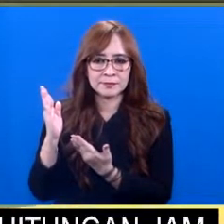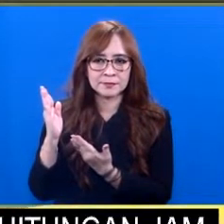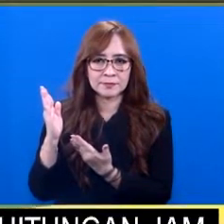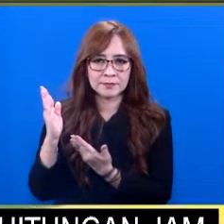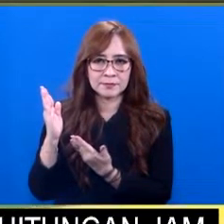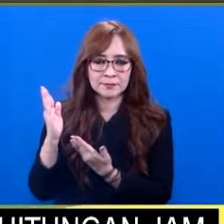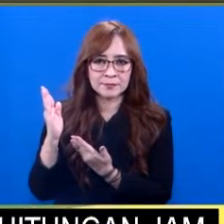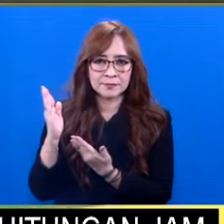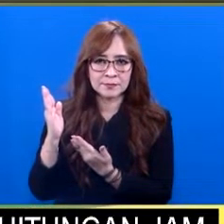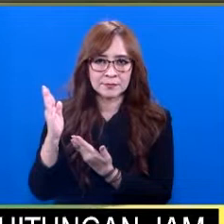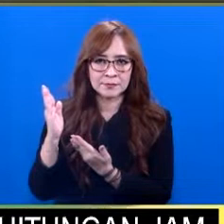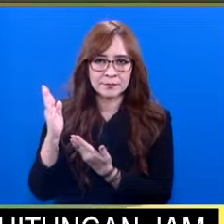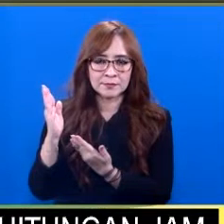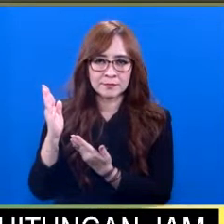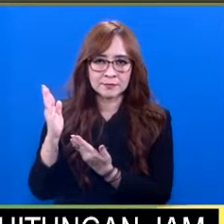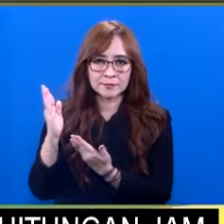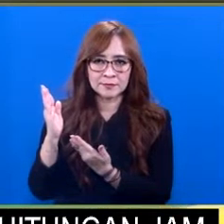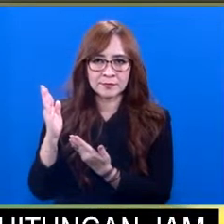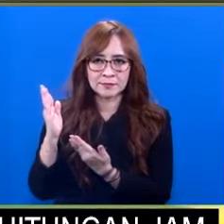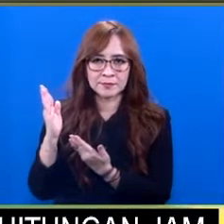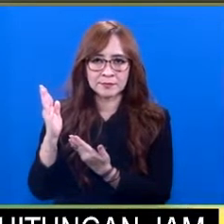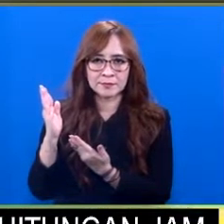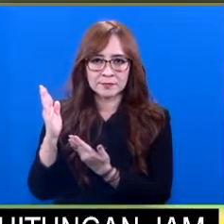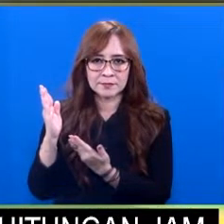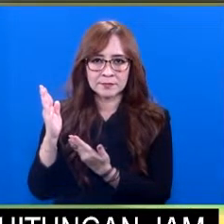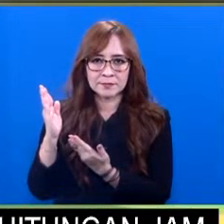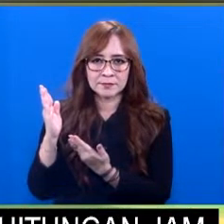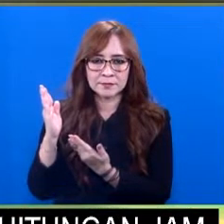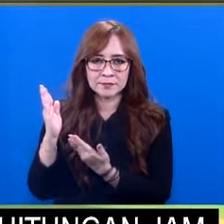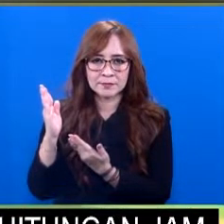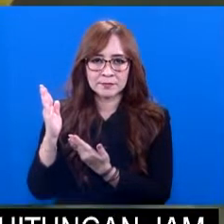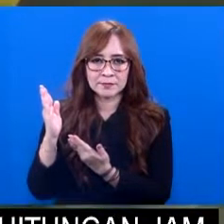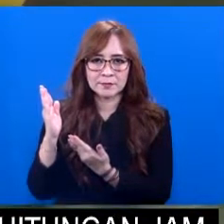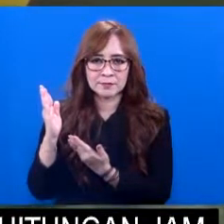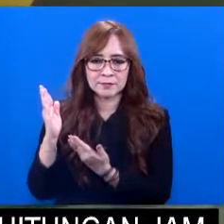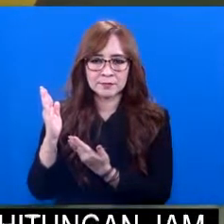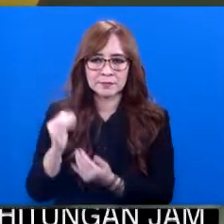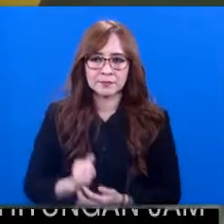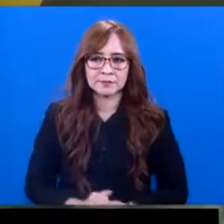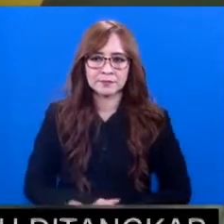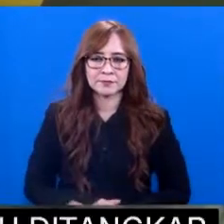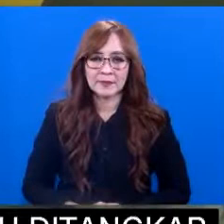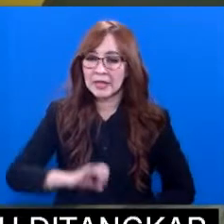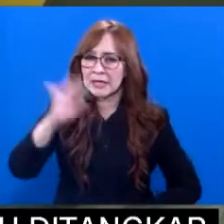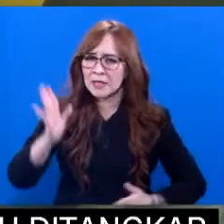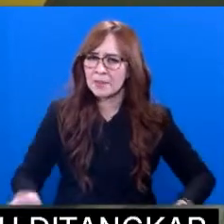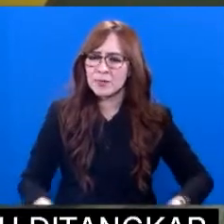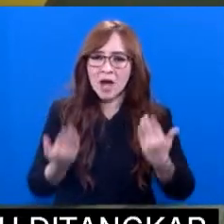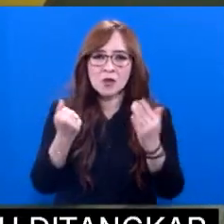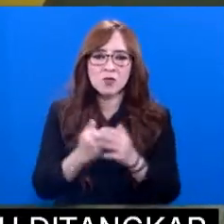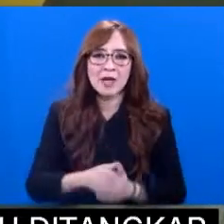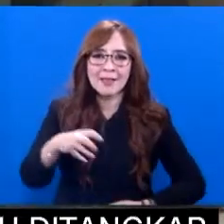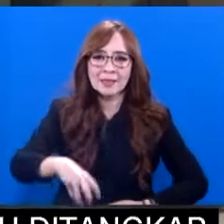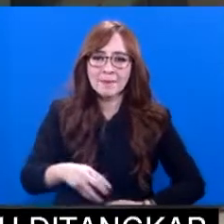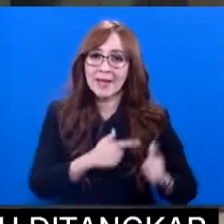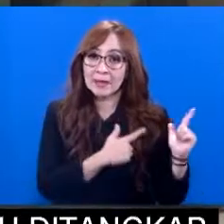itu, ada pula kejahatan tinggi yang mungkin dilakukan oleh aktor non-negara. Menurut dokumen Bappenas, selain pembangunan markas besar TNI, harus